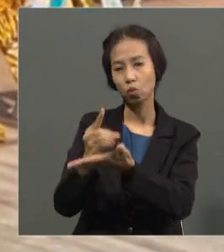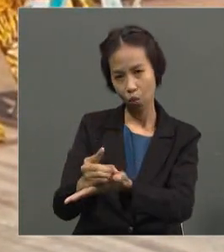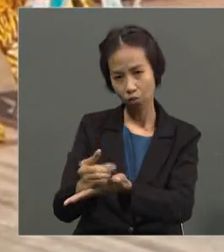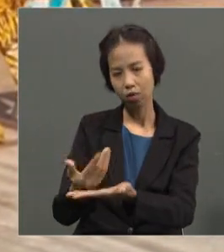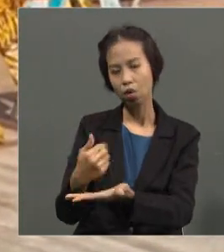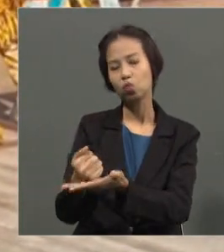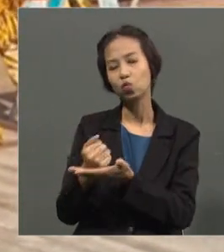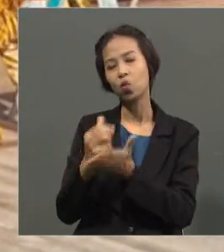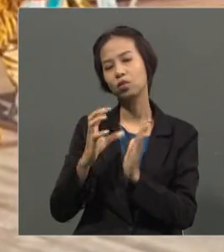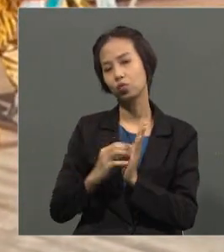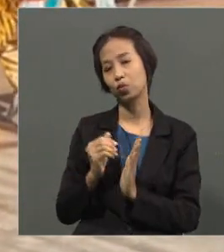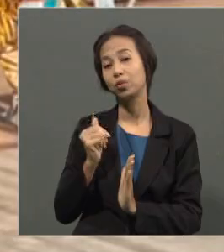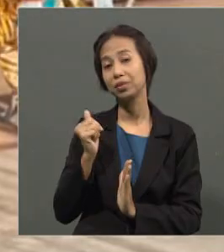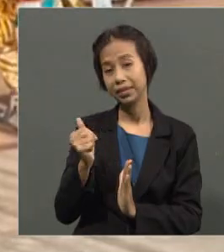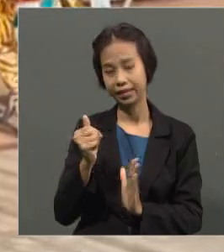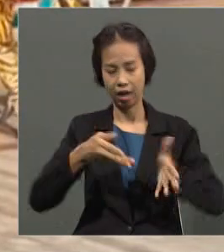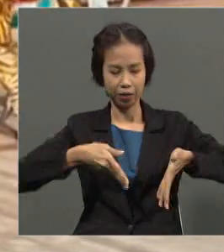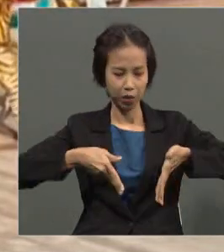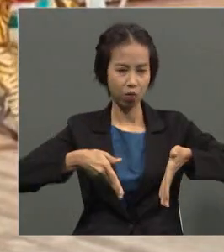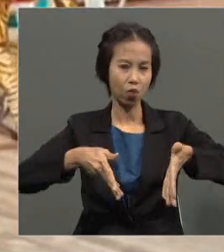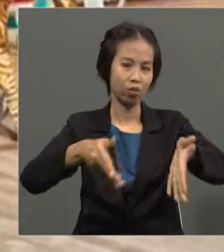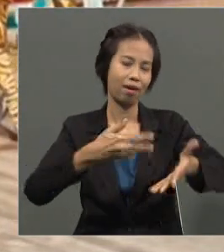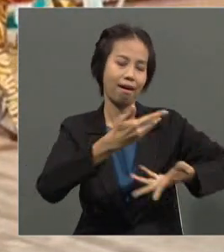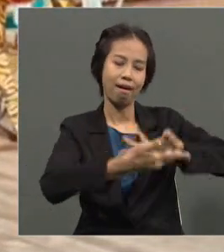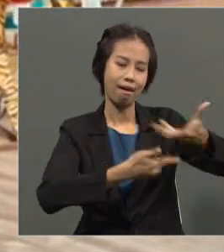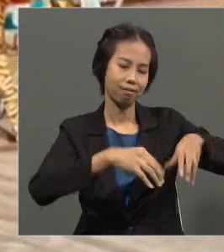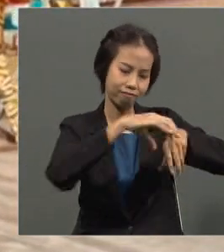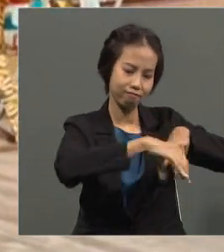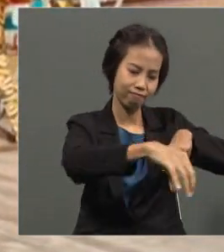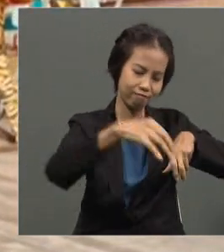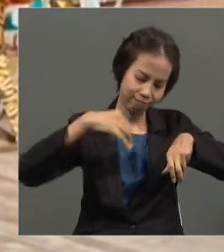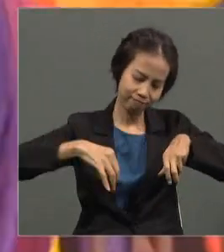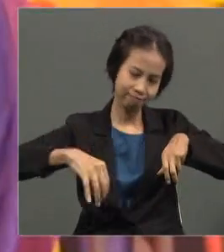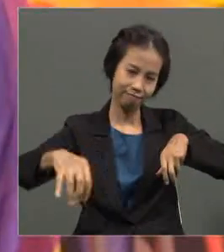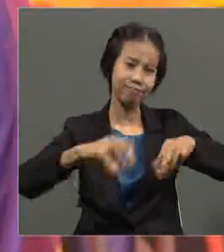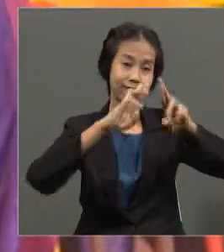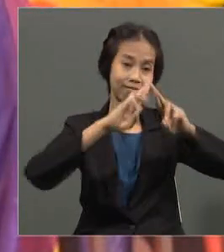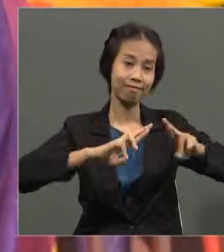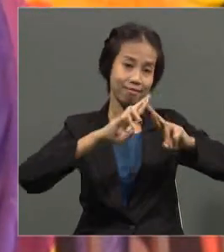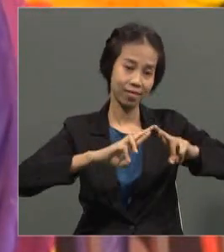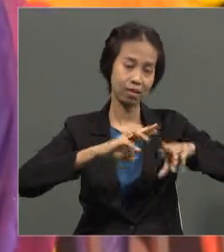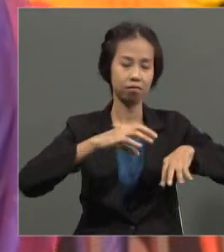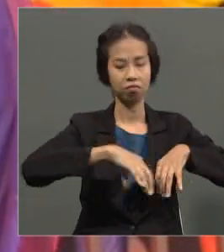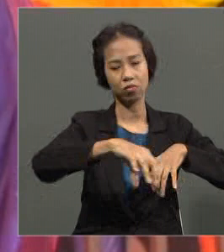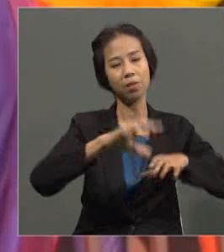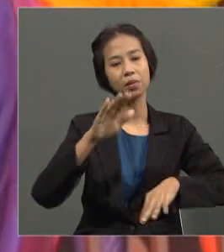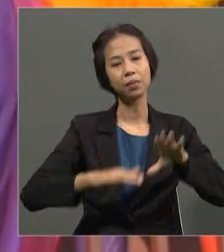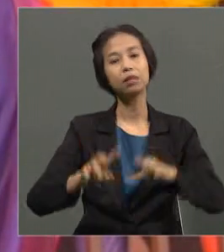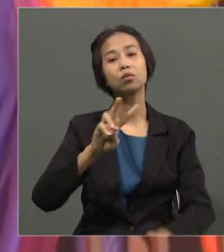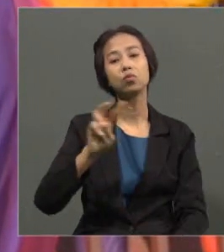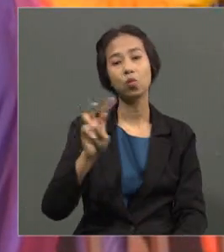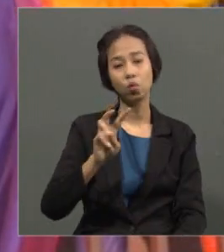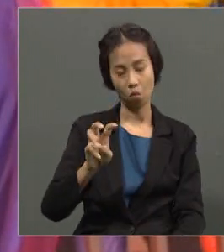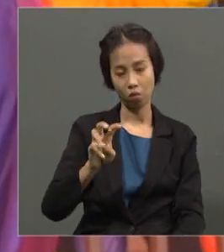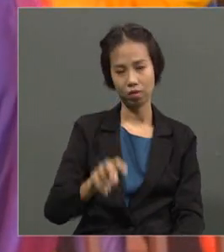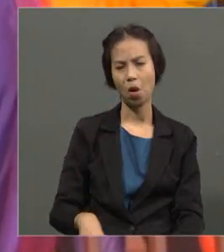ความเป็นมงคลถนนคนเดินตลาดน้ำหัวทะเลก็มีร้านค้าจากชุมชนต่างต่ากว่า 200ร้านค้า